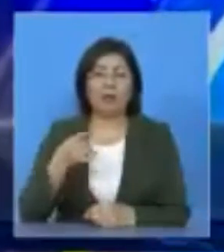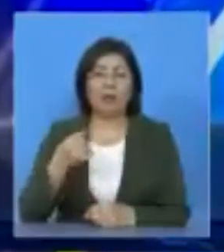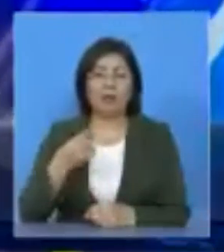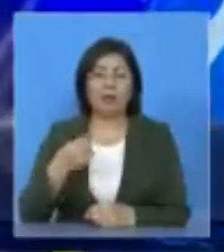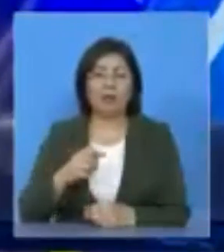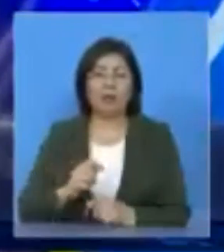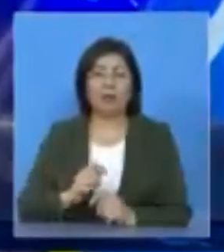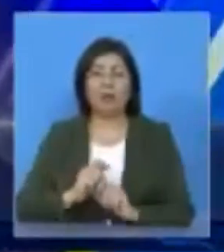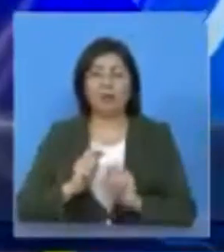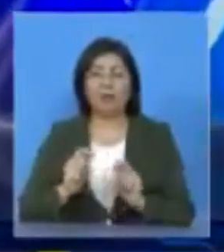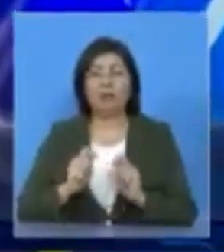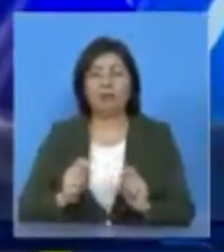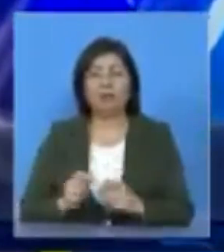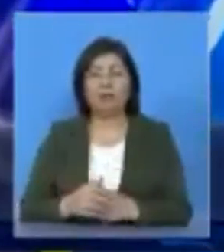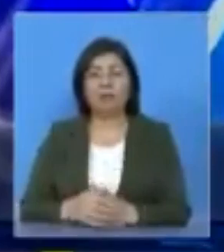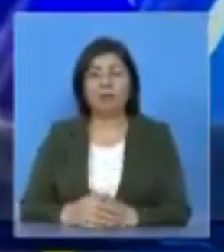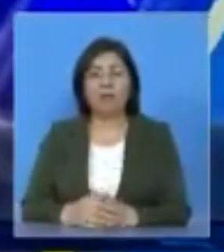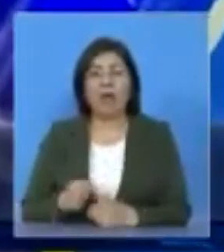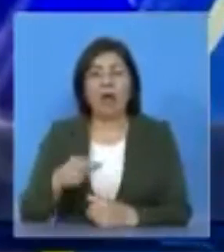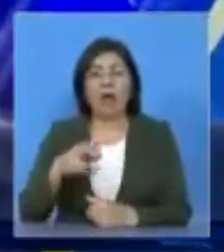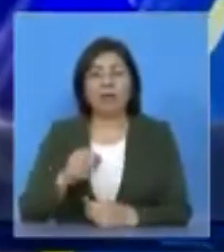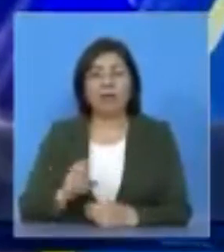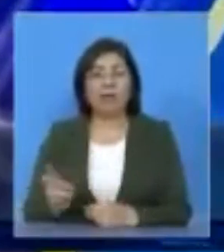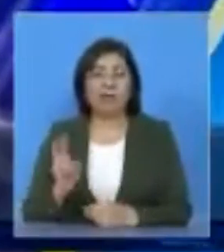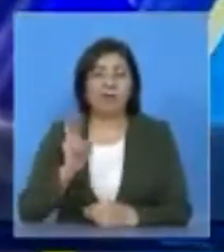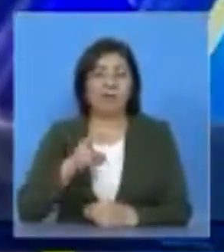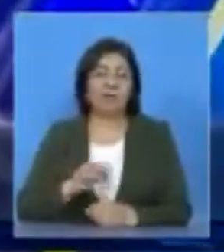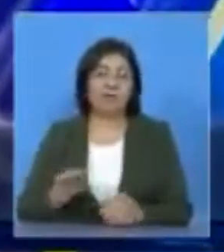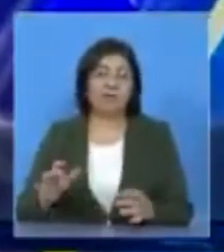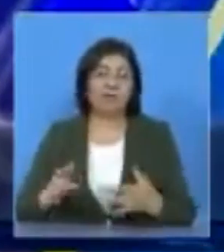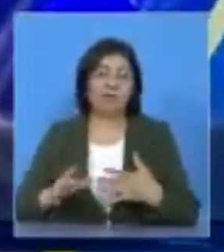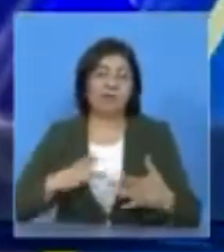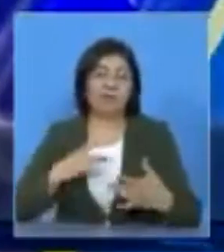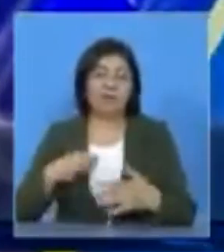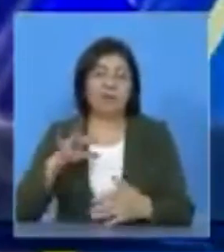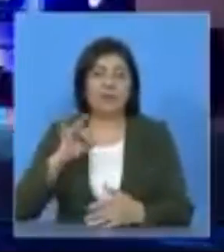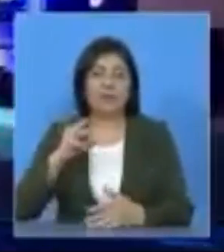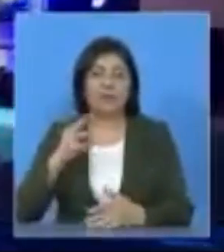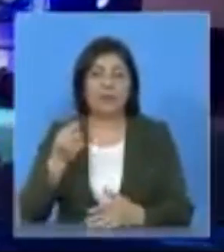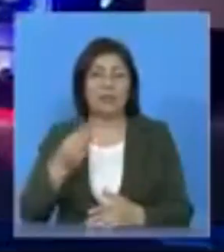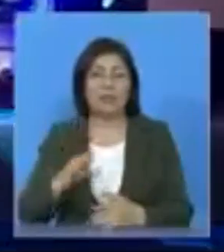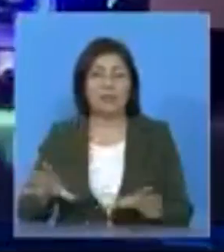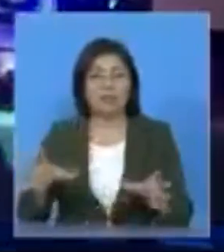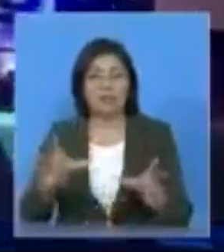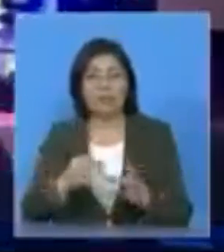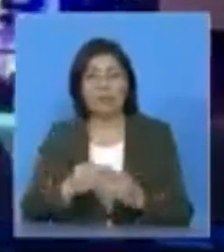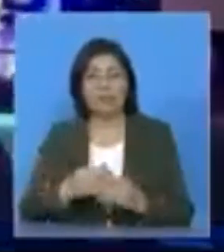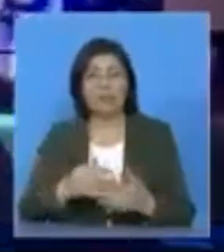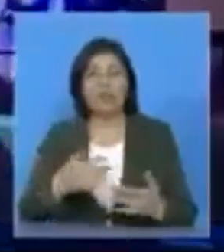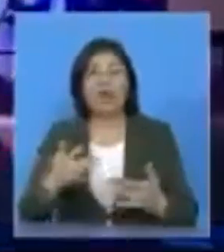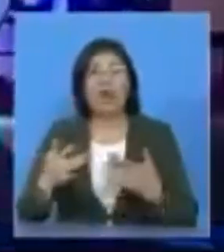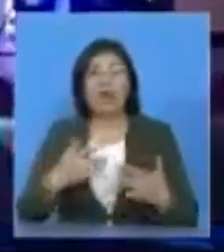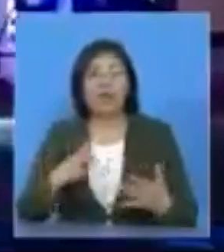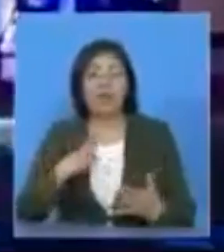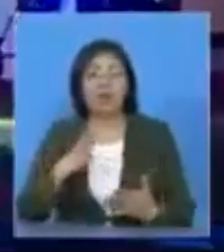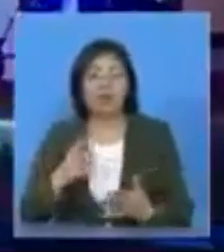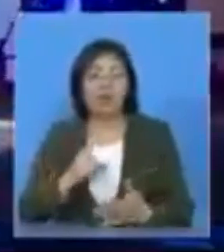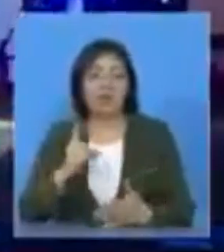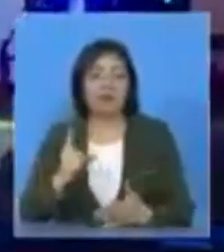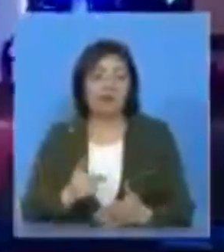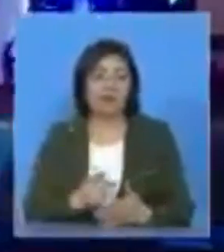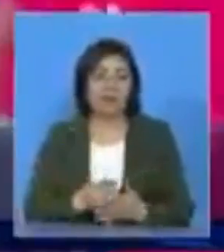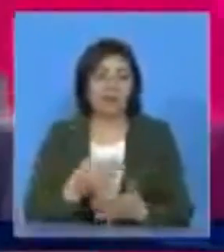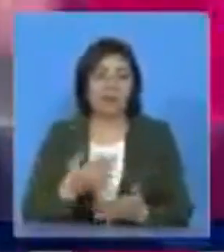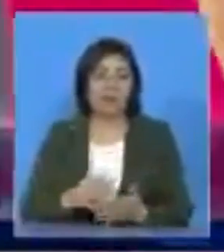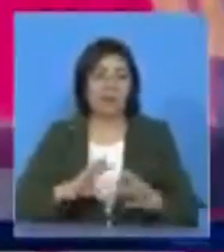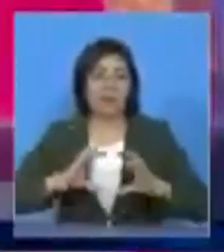өлетіп орындап керек деген ниеттемін. Адель поедет выступать на концерте Димаша, который состоится за рубежом. Это, кстати, уже стало доброй